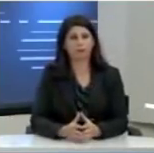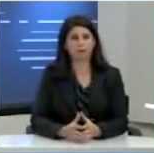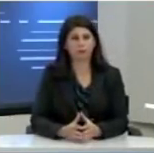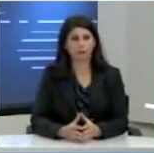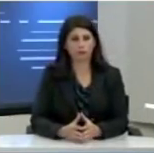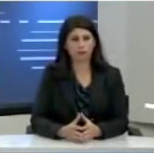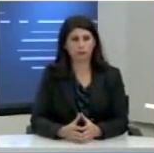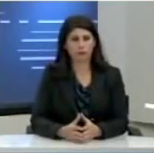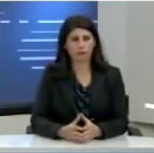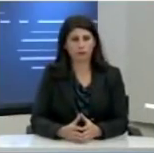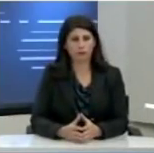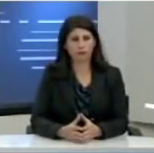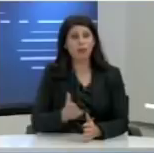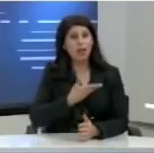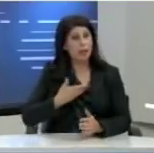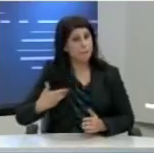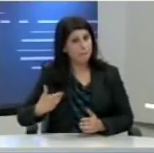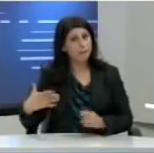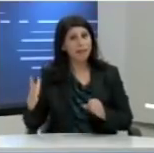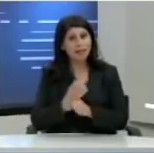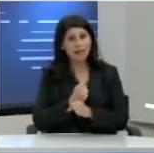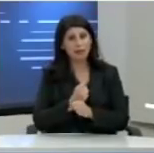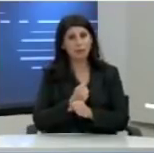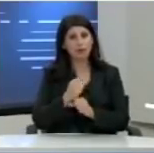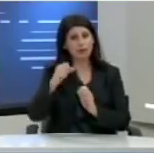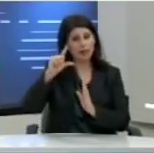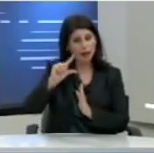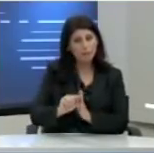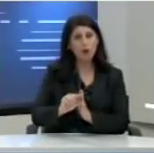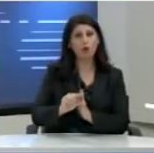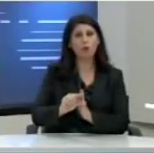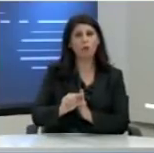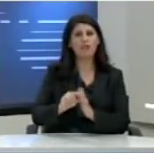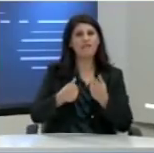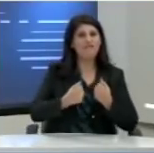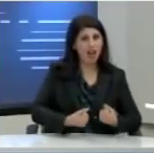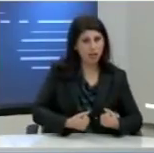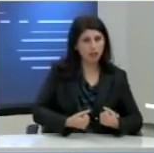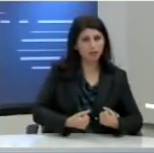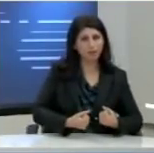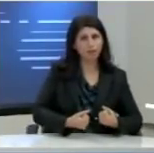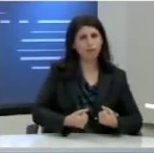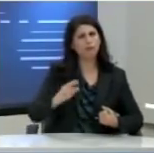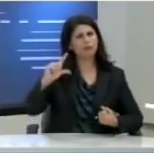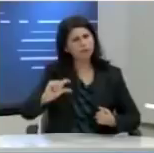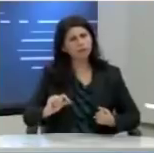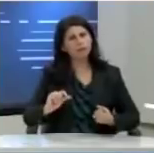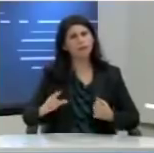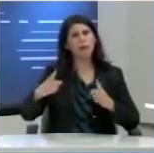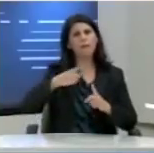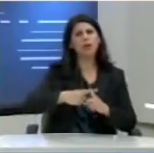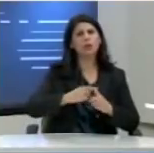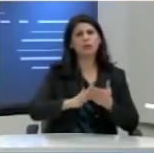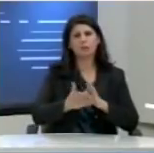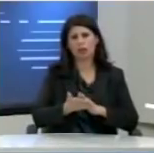Εμείς πετύχαμε να μειώνουμε βάρη και να μειώνουμε και πλεονάσματα στην